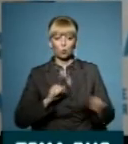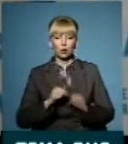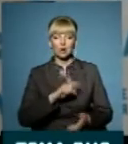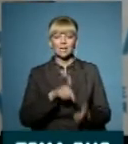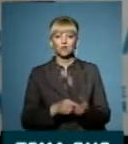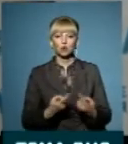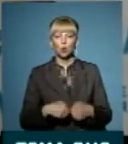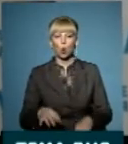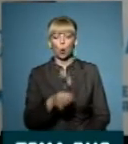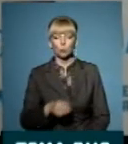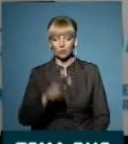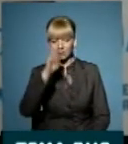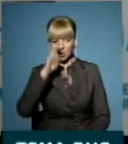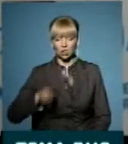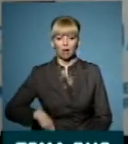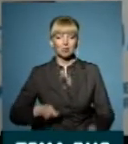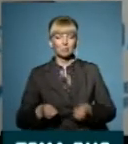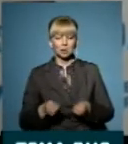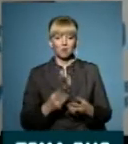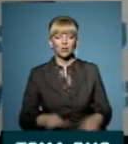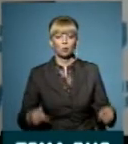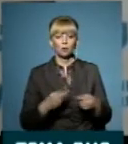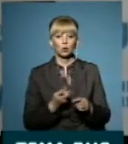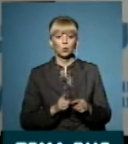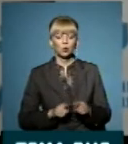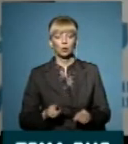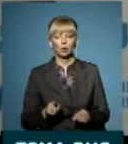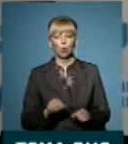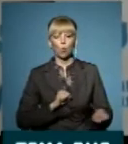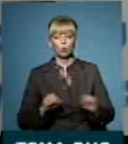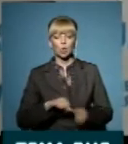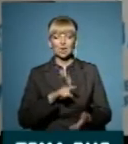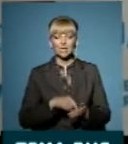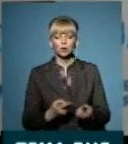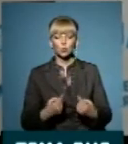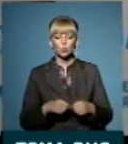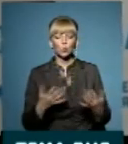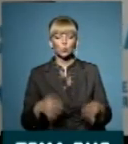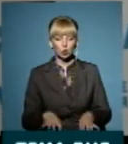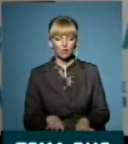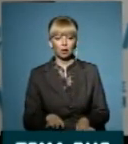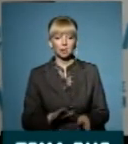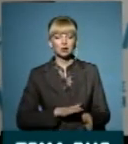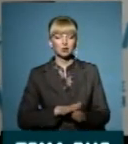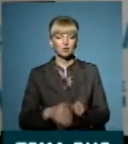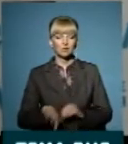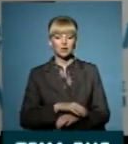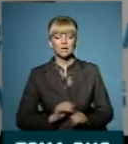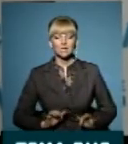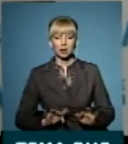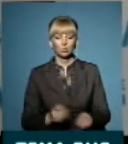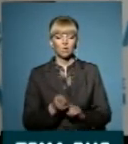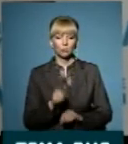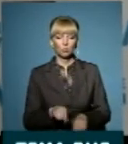інфраструктури облдержадміністрації. А відповідності до цього управління інфраструктури вже здійснює всі заходи для